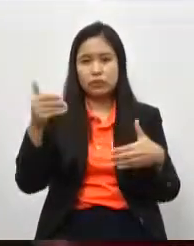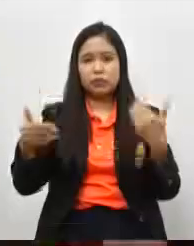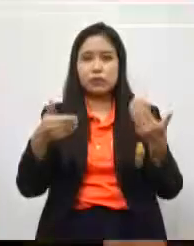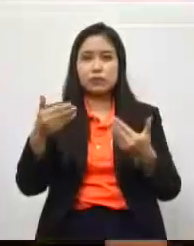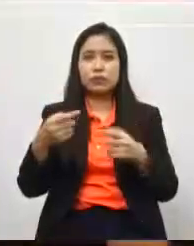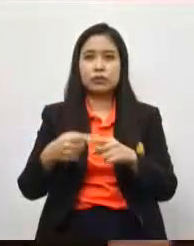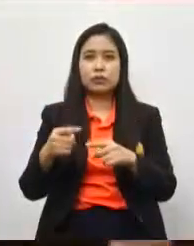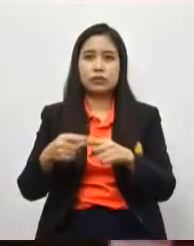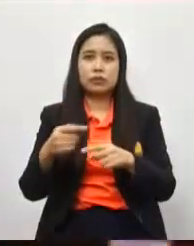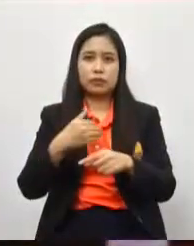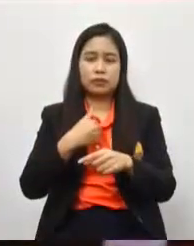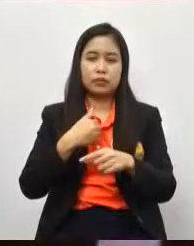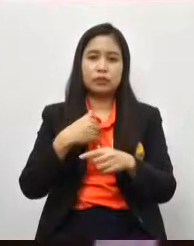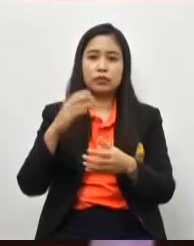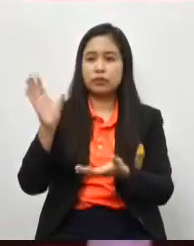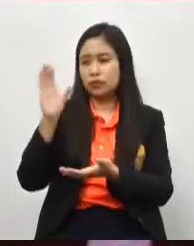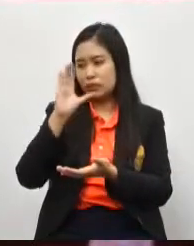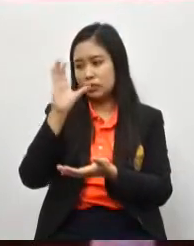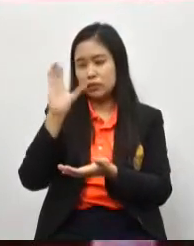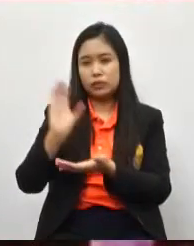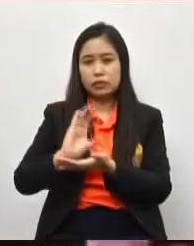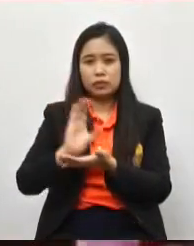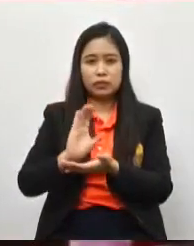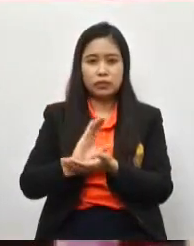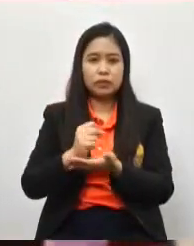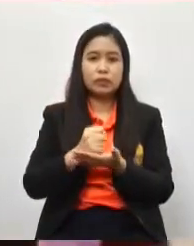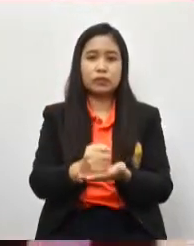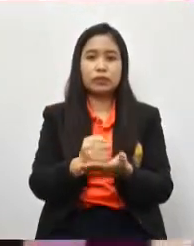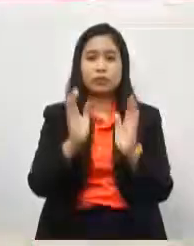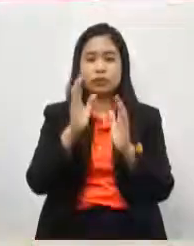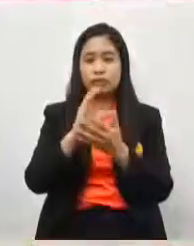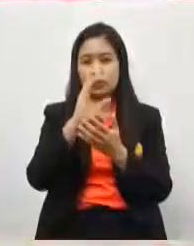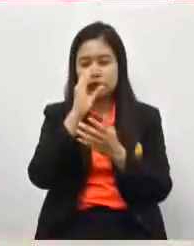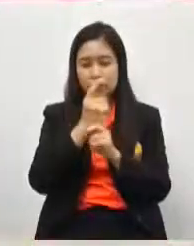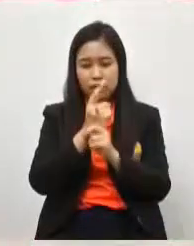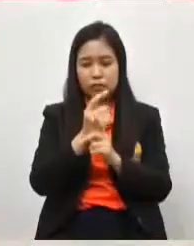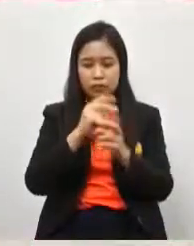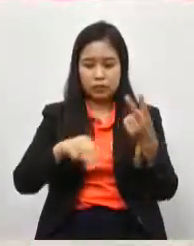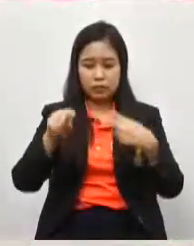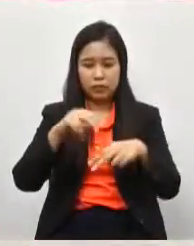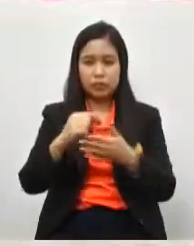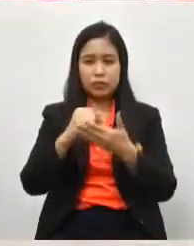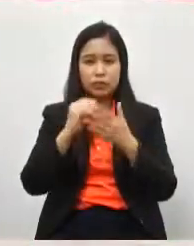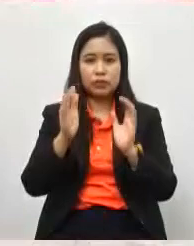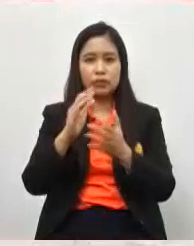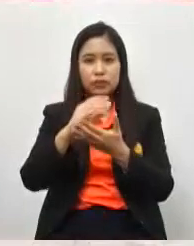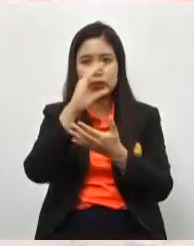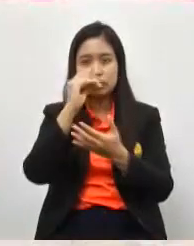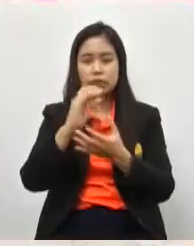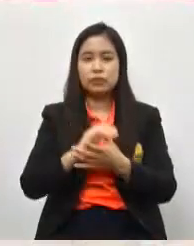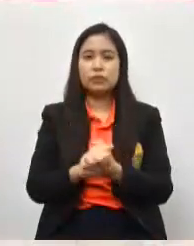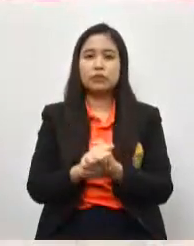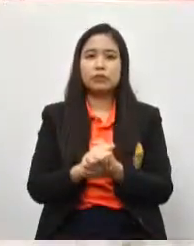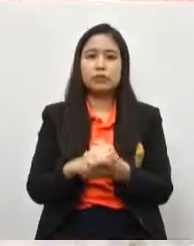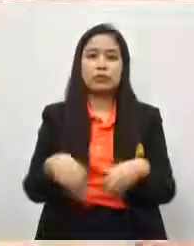ๆเพื่อเป็นการระดมทรัพยากรในการช่วยเหลือนักเรียนเสริมสร้างความเข้มแข็งของระบบดูแลช่วยเหลือนักเรียนอาทิเช่